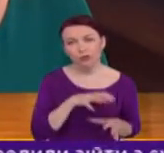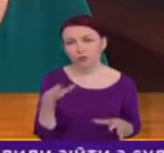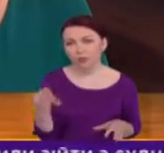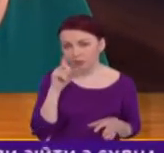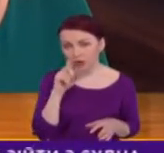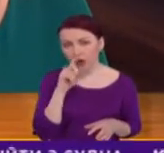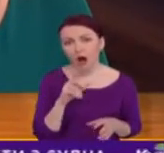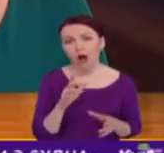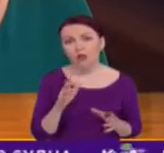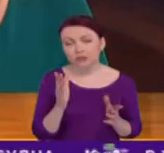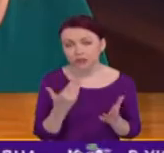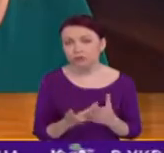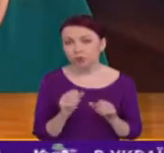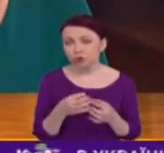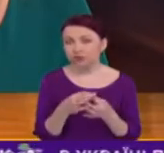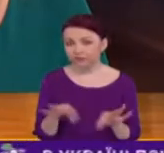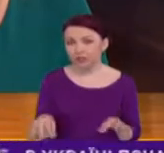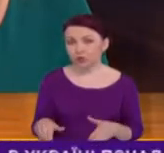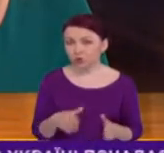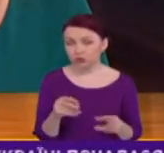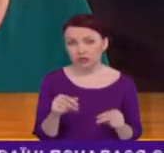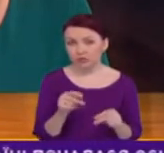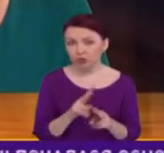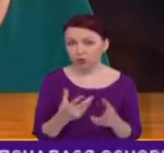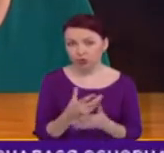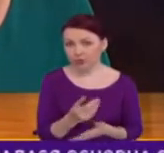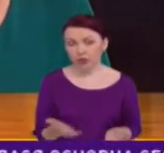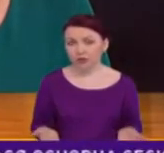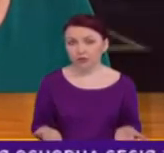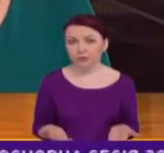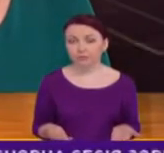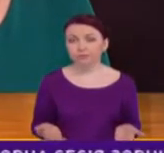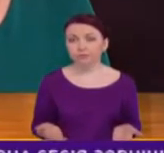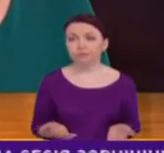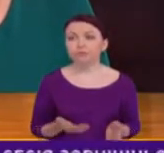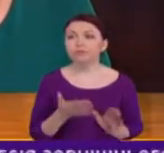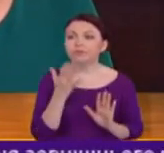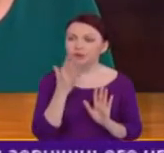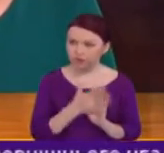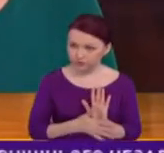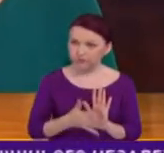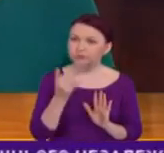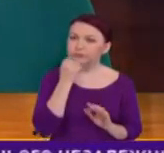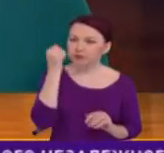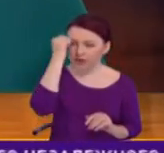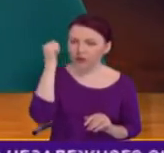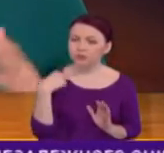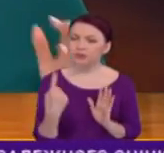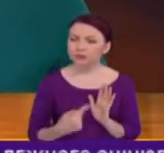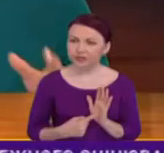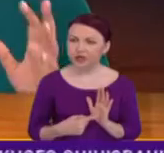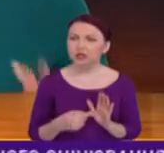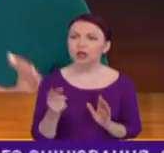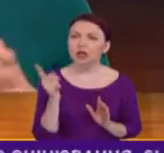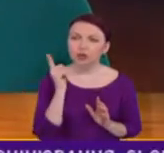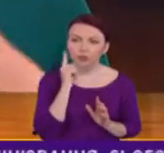можна нормально звільнити дорогу, там же за землю ніхто не платить, саму захват землі. І чому почули, на це ніхто почули. Не... Дуже дякуємо. Дякуємо за запитання.